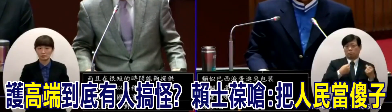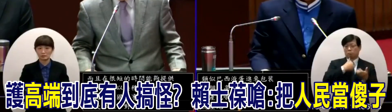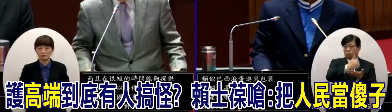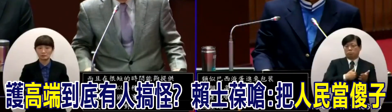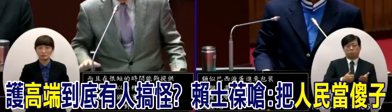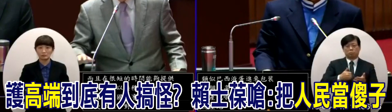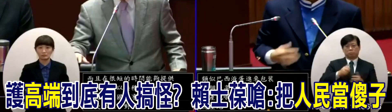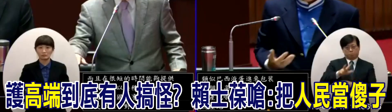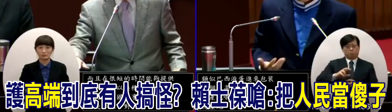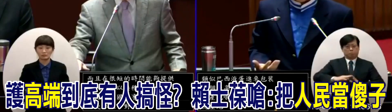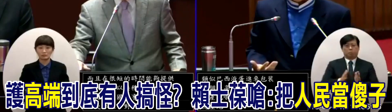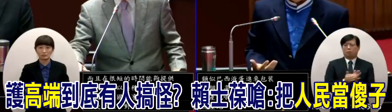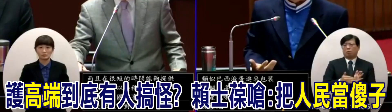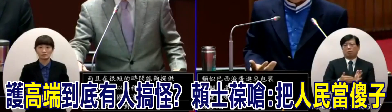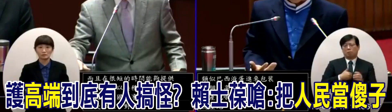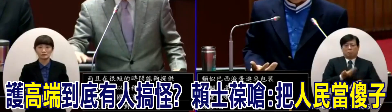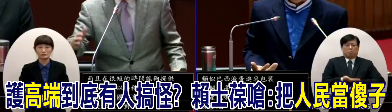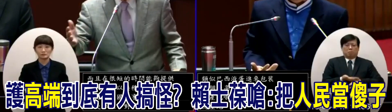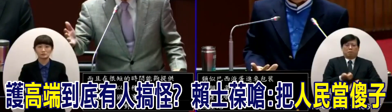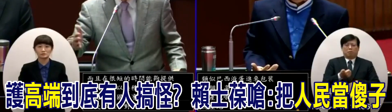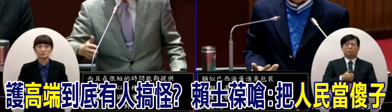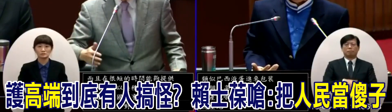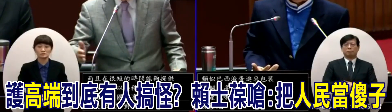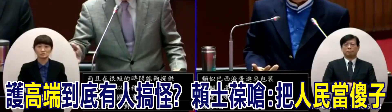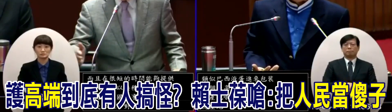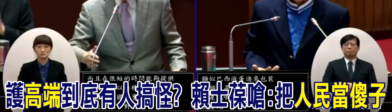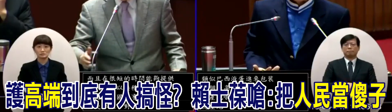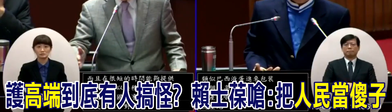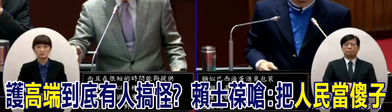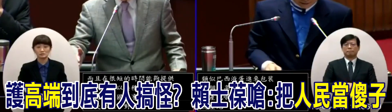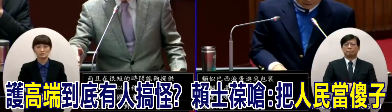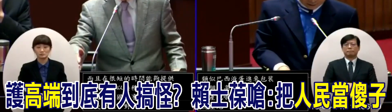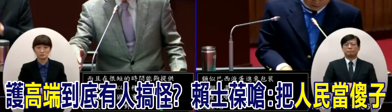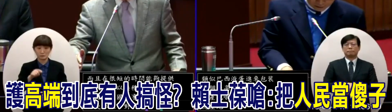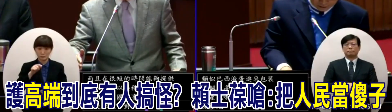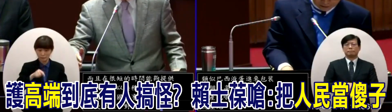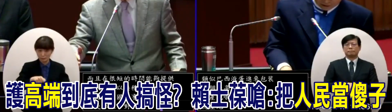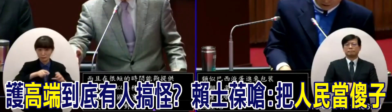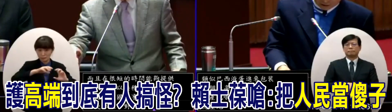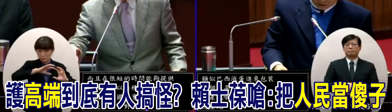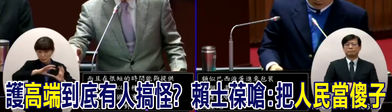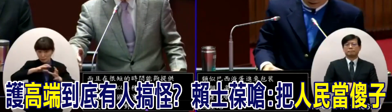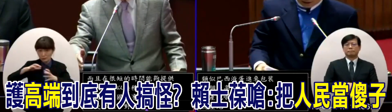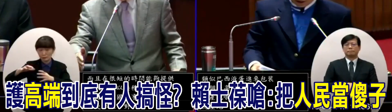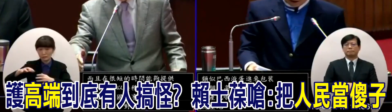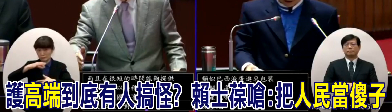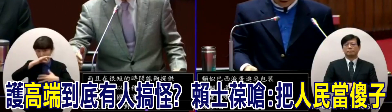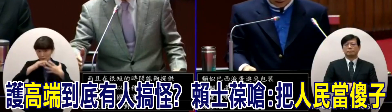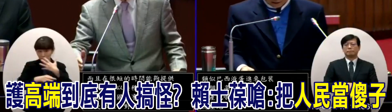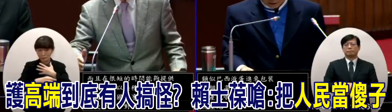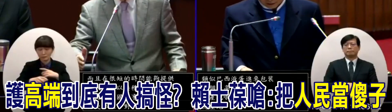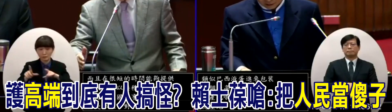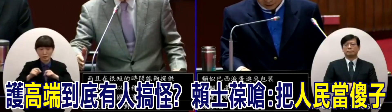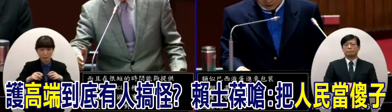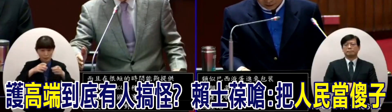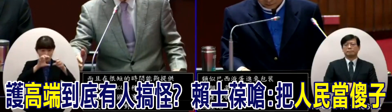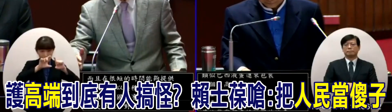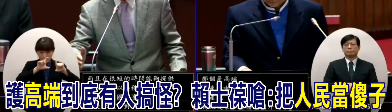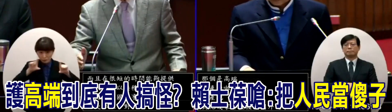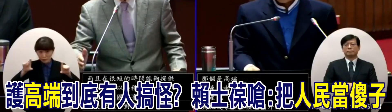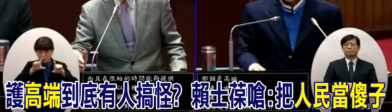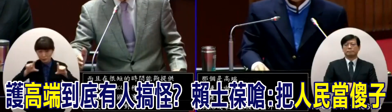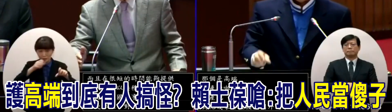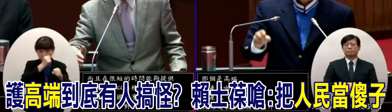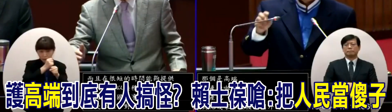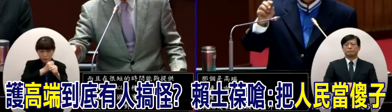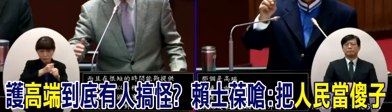进来？大家比较放心一点呢、啊。 这个在这一个国际上面哈，那这种疫苗的这一个制